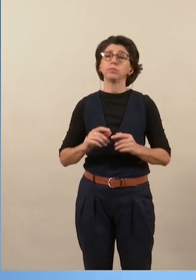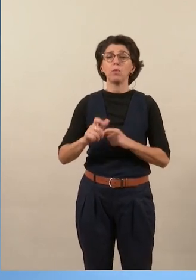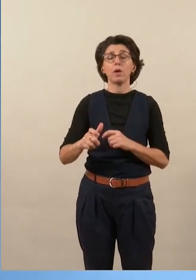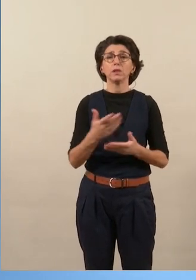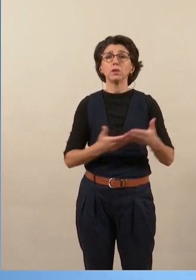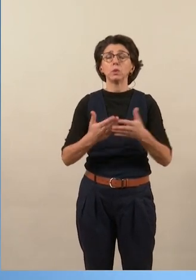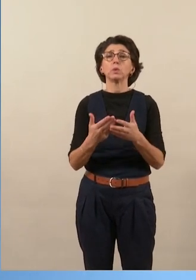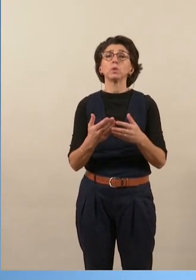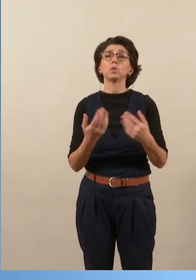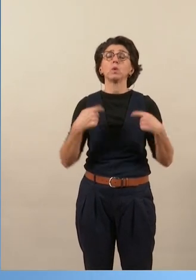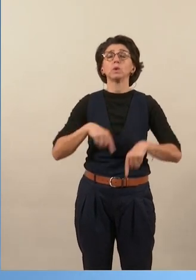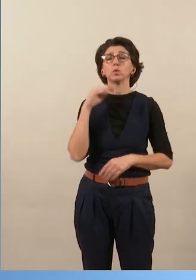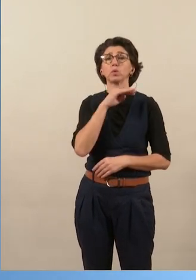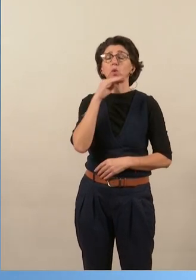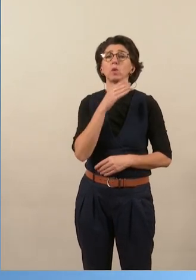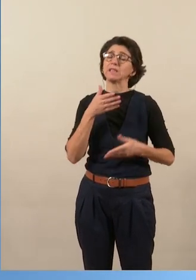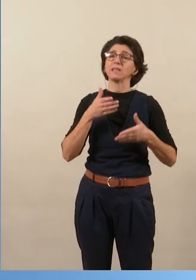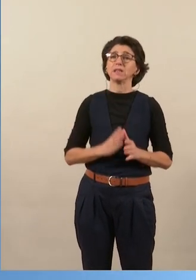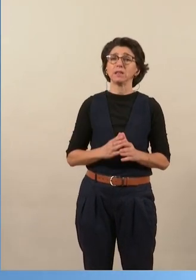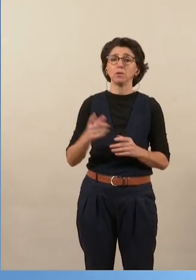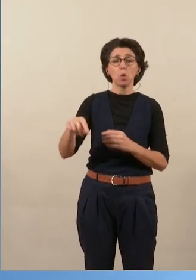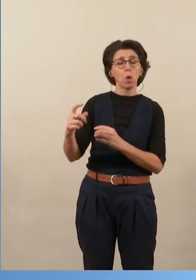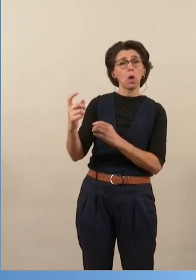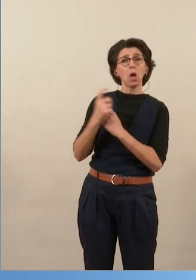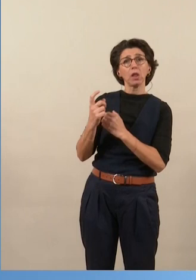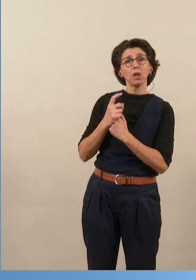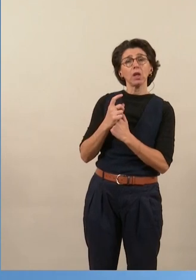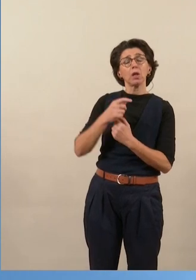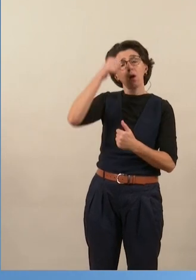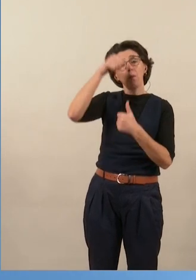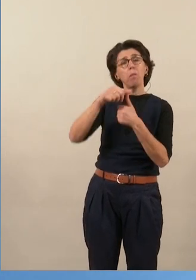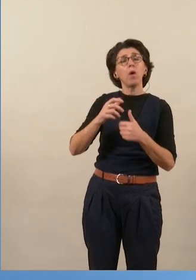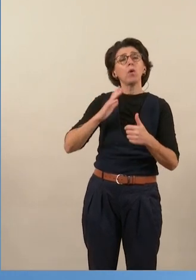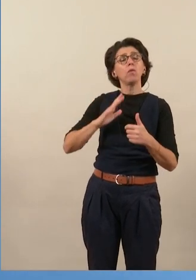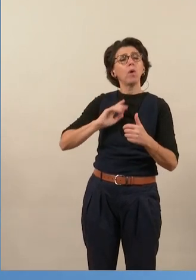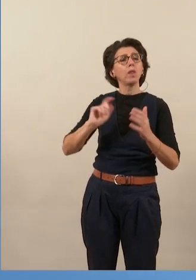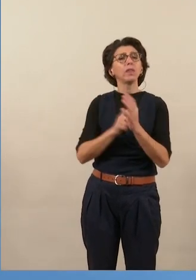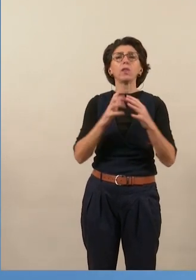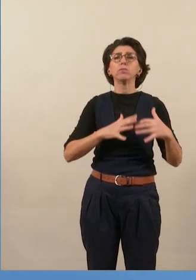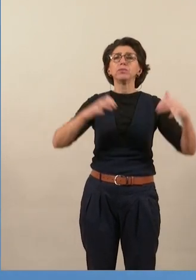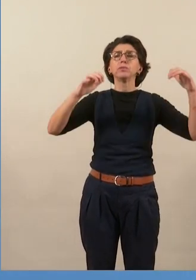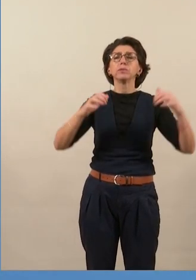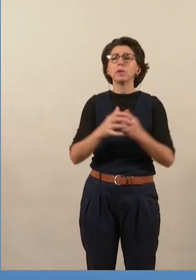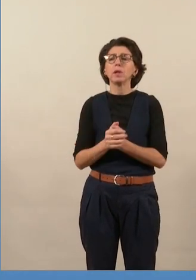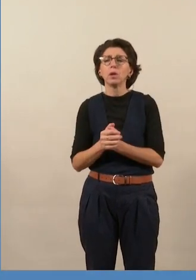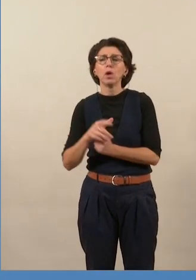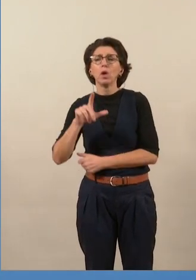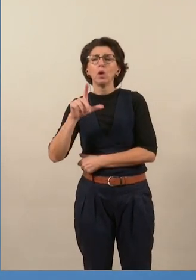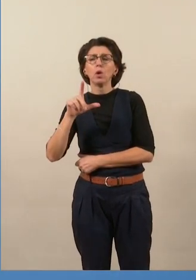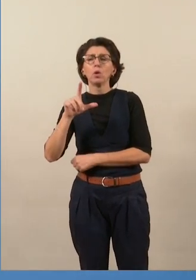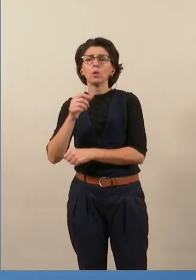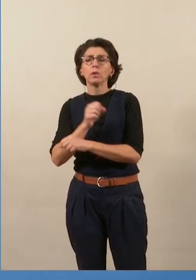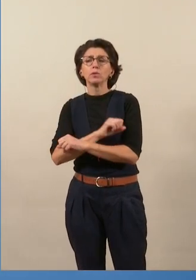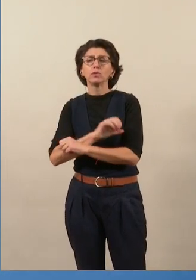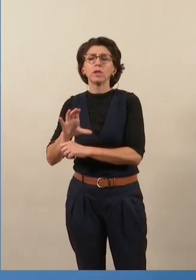aviez critiqué cette cet état d'urgence avec lors d'un meeting avec edwi Plenel qui avait suivi cette